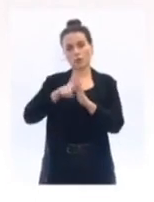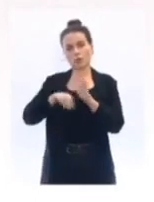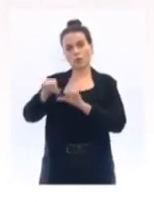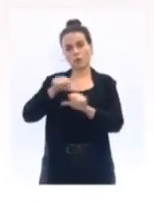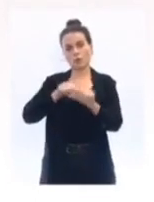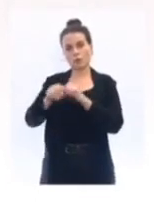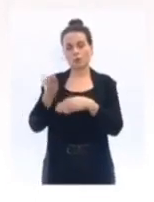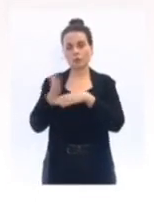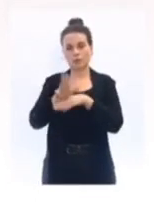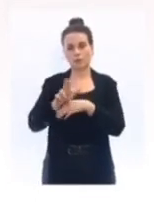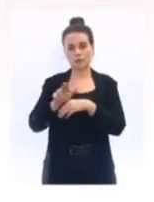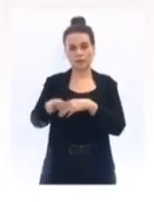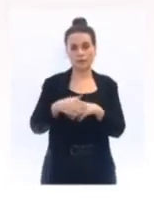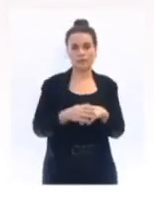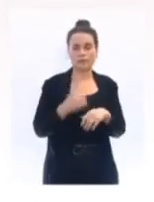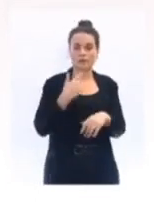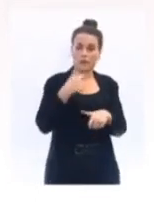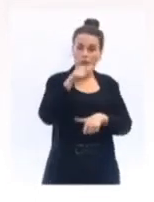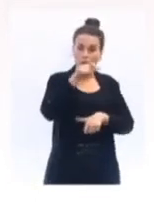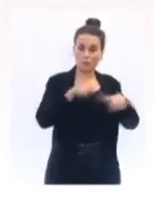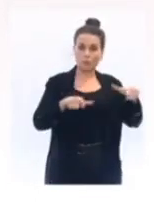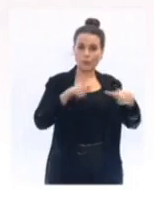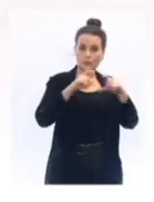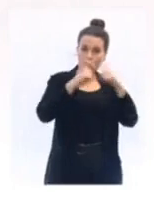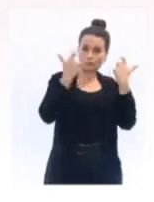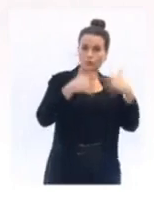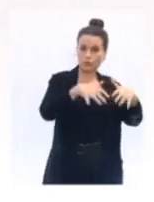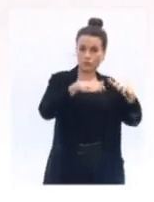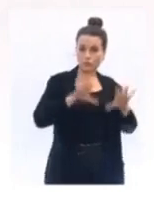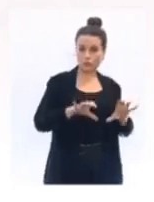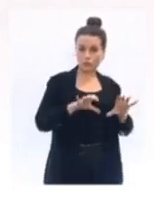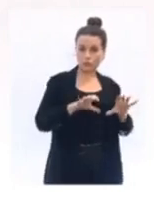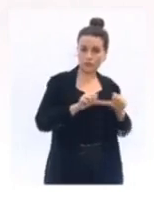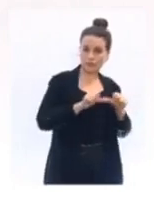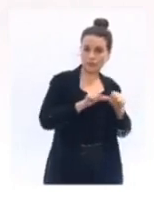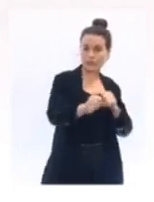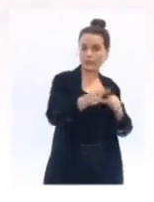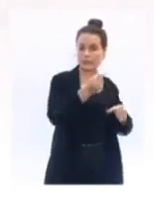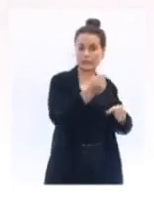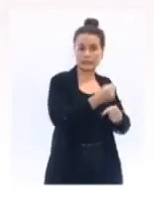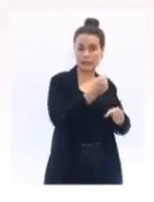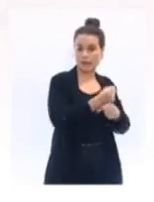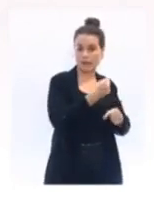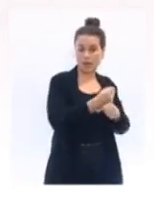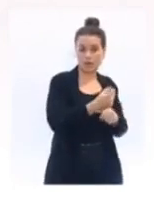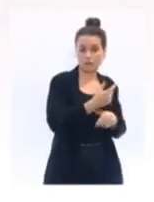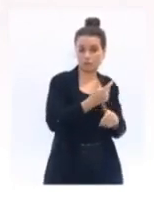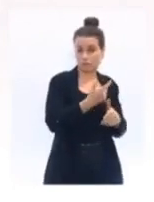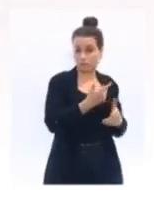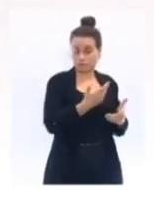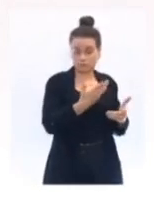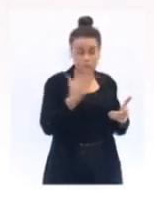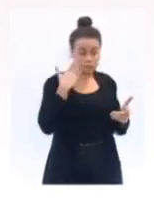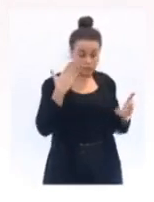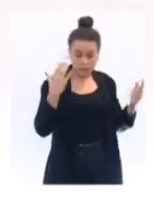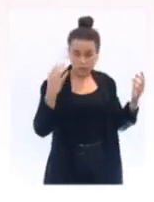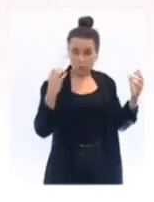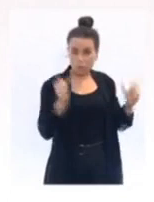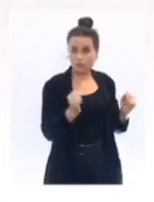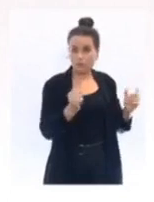s'agissant notamment des activités de guichet. Je pense ici bien sûr aux soignants, aux enseignants et aux forces de